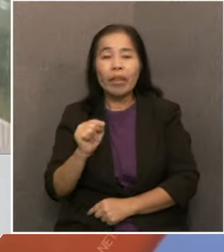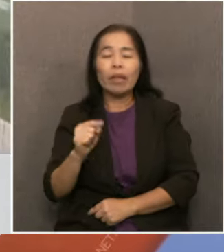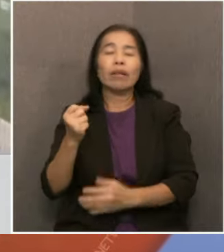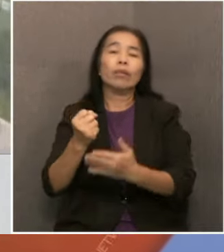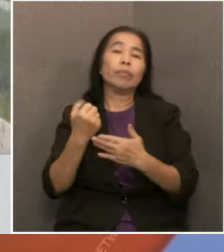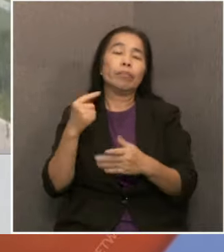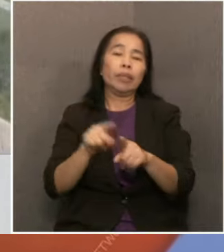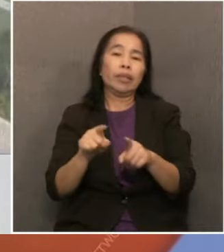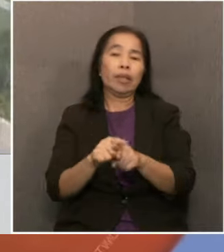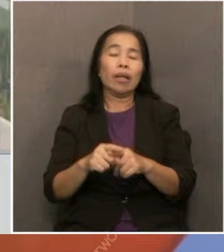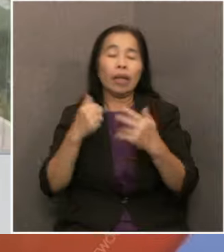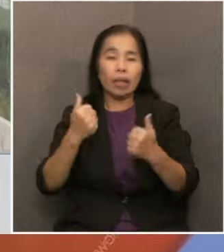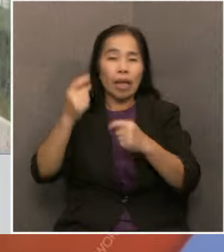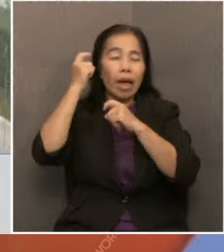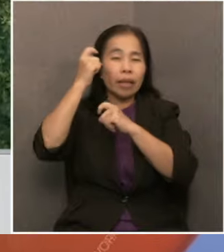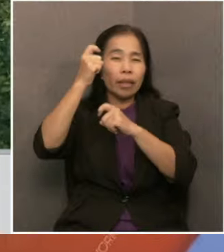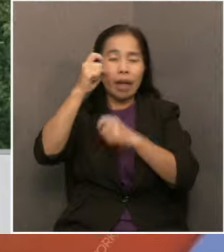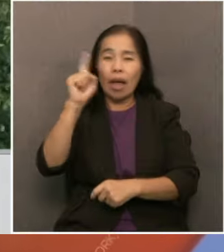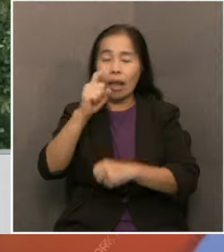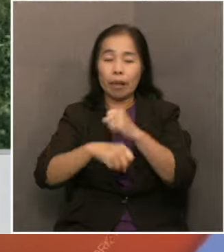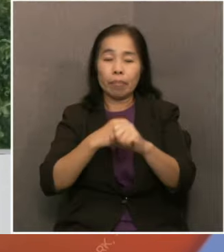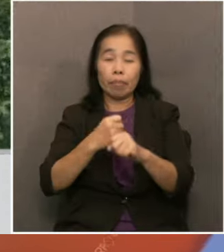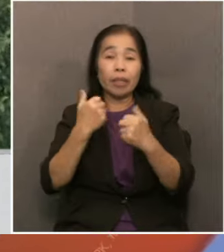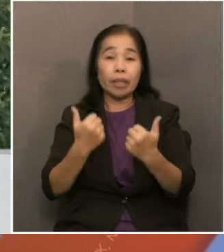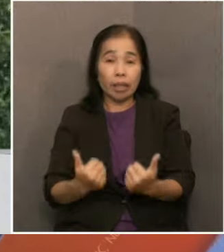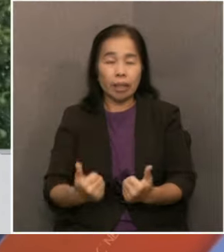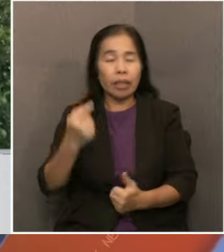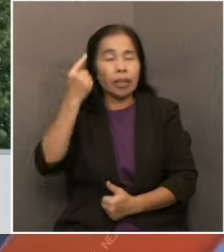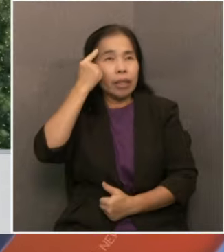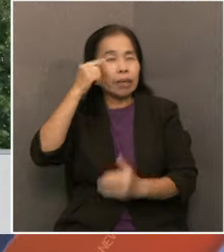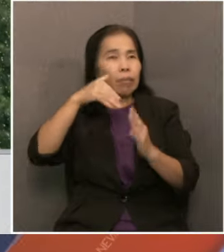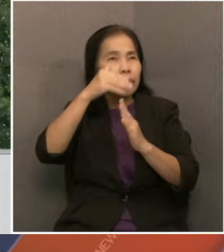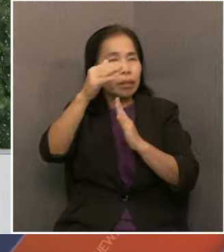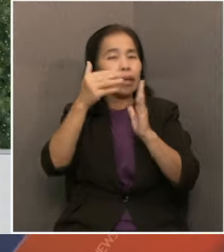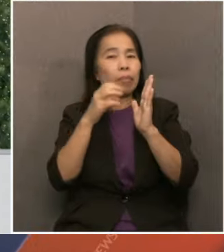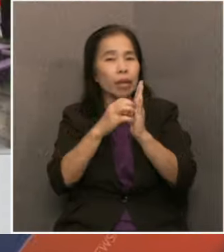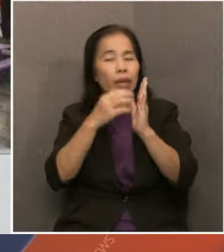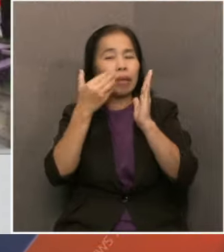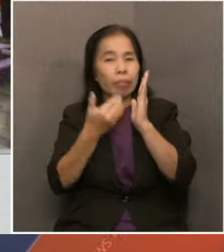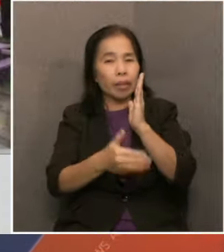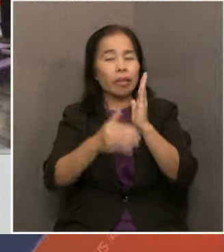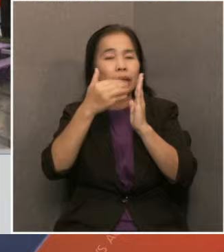ผมคิดว่า คำเสี่ยงสูงสุดนะปีนี้ถ้าเรามองภาคเหนื้อ ภาคกลาง ภาคใต้าควออก